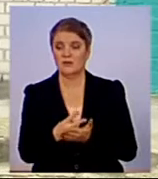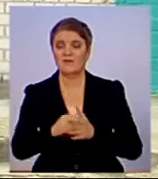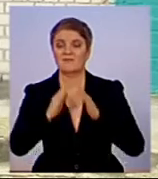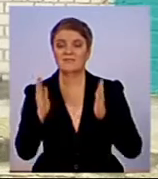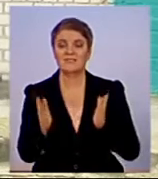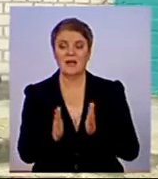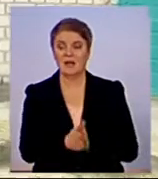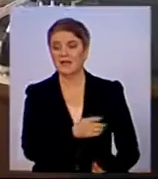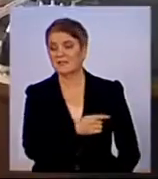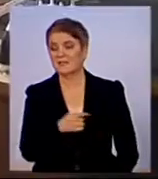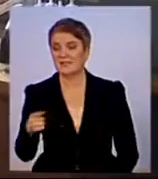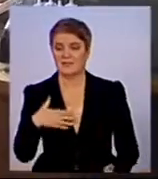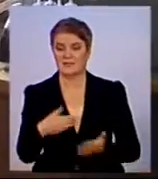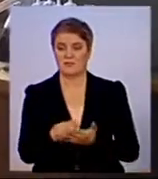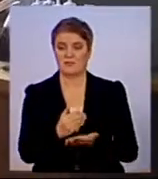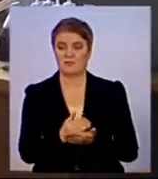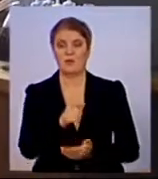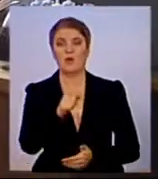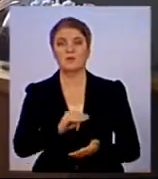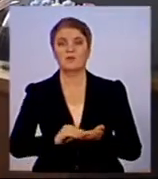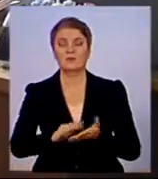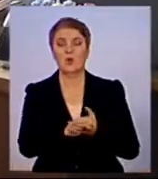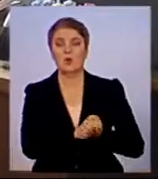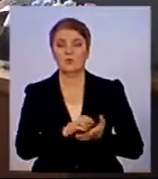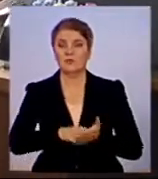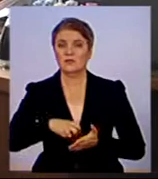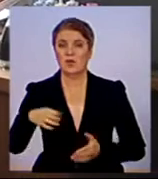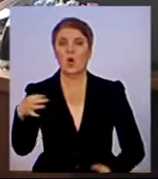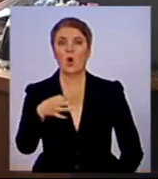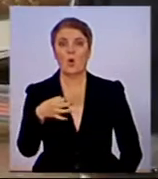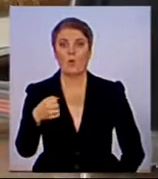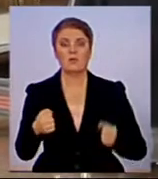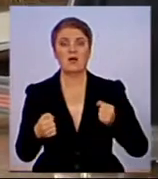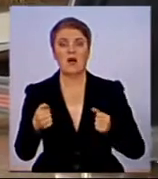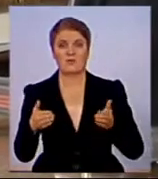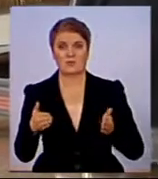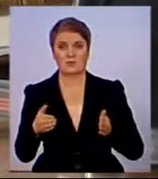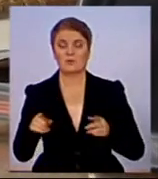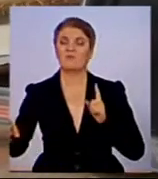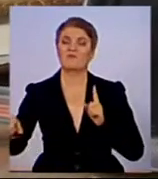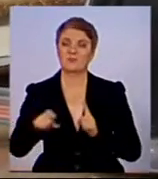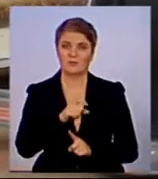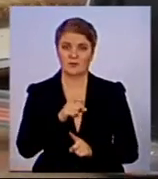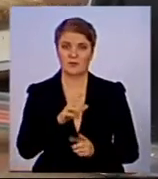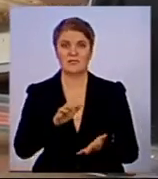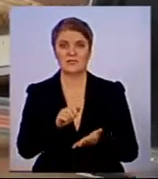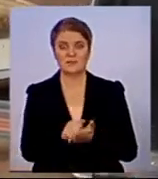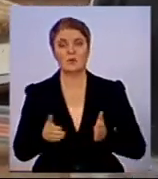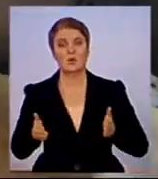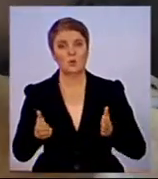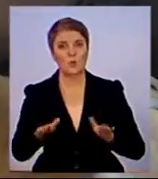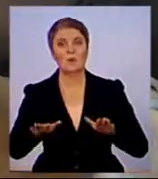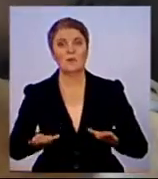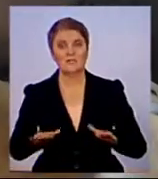взагалі за своє існування. Люди написали колективного листа до облавтодору. Незабаром їм відповіли, опікуватись дорогами